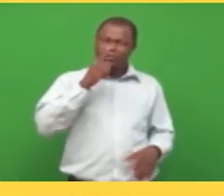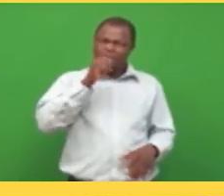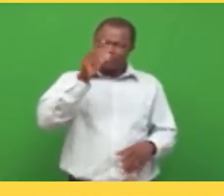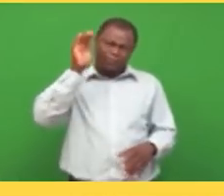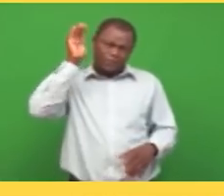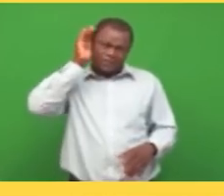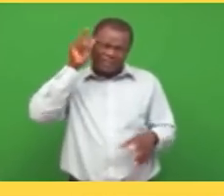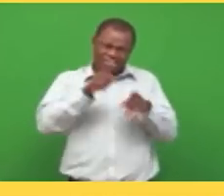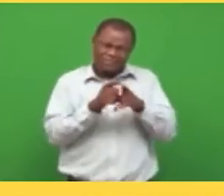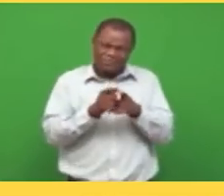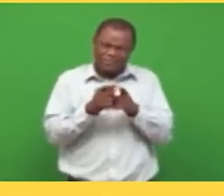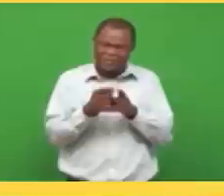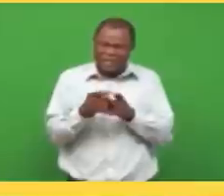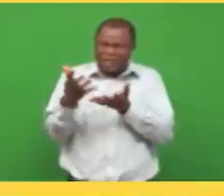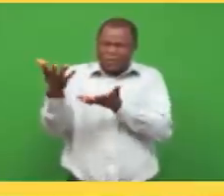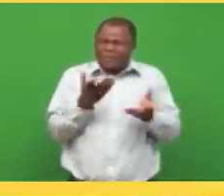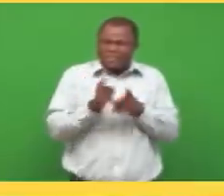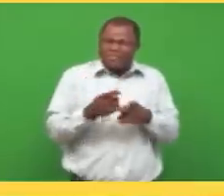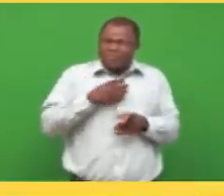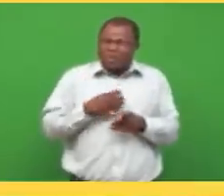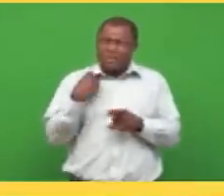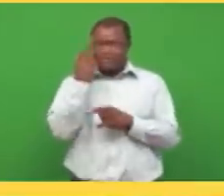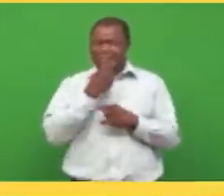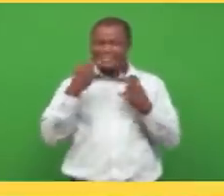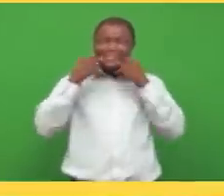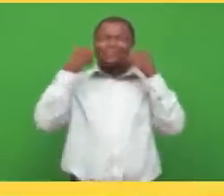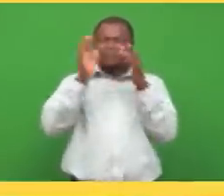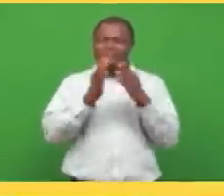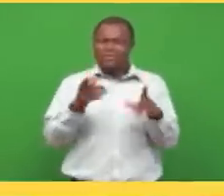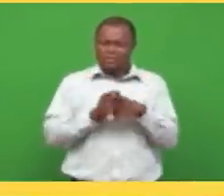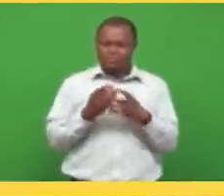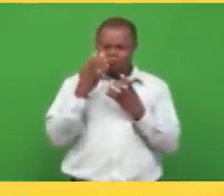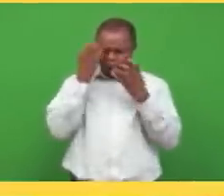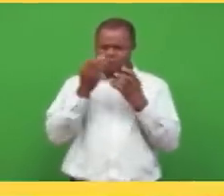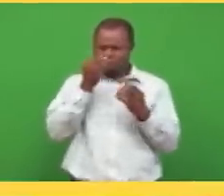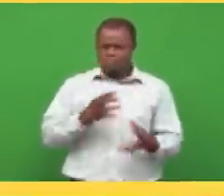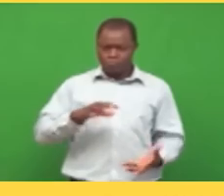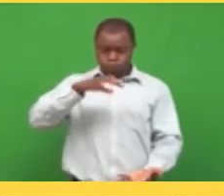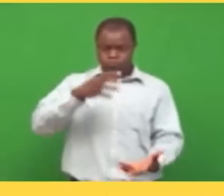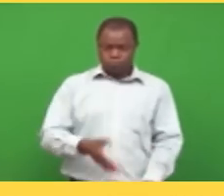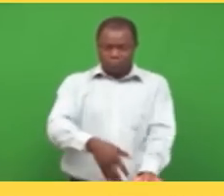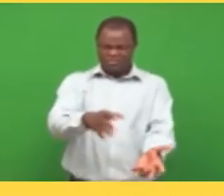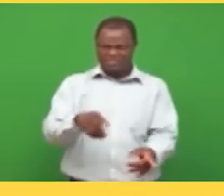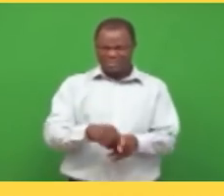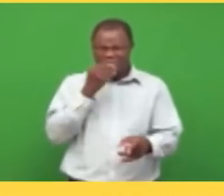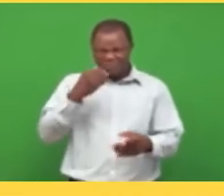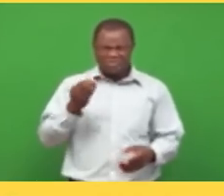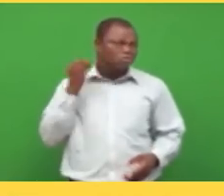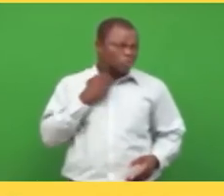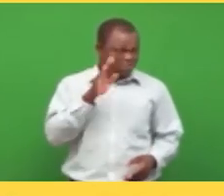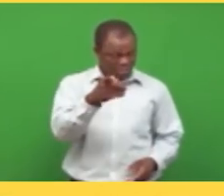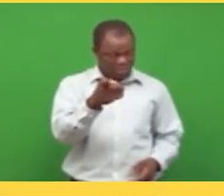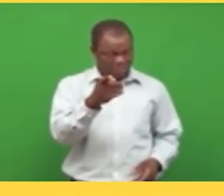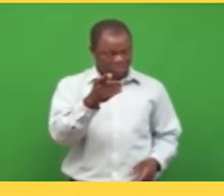uchinzwa kakusagashirwa aka kakusagashirwa aka wapiwa zvese zvinozodyika here